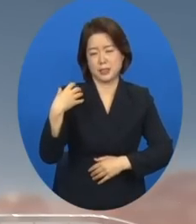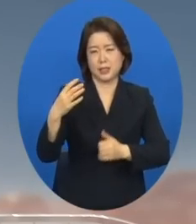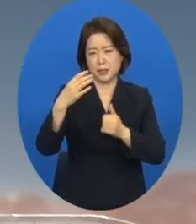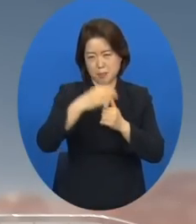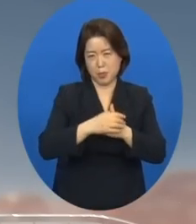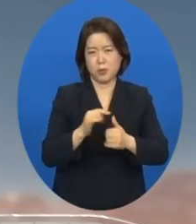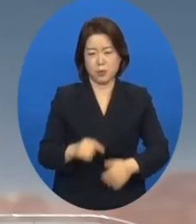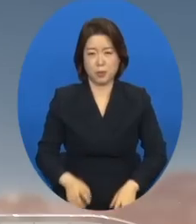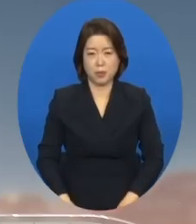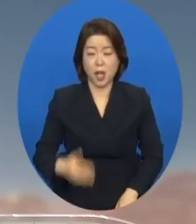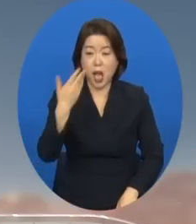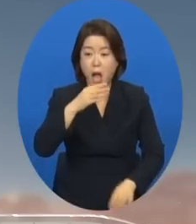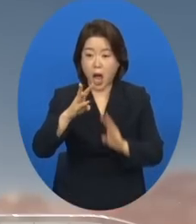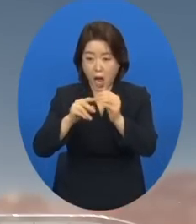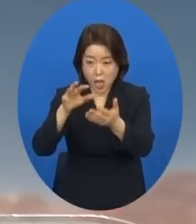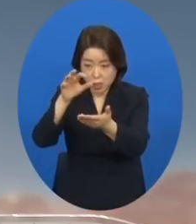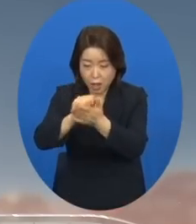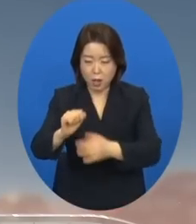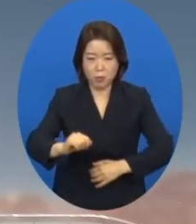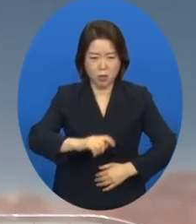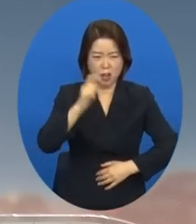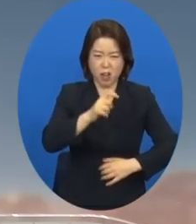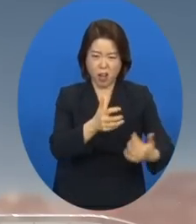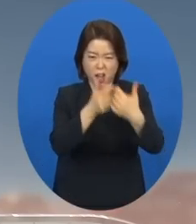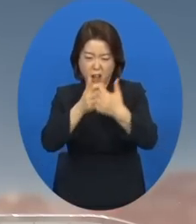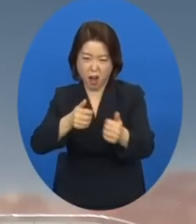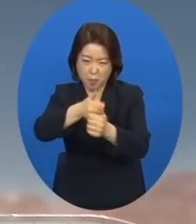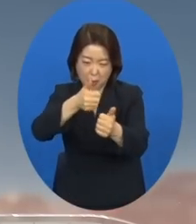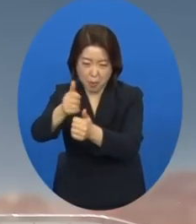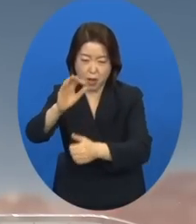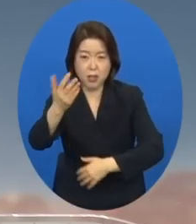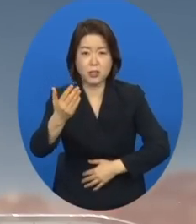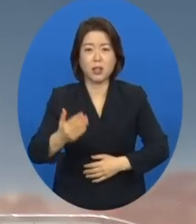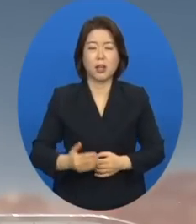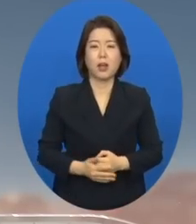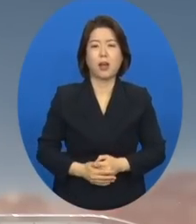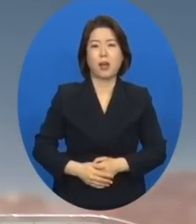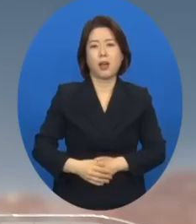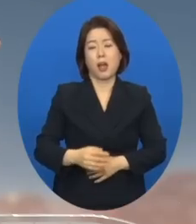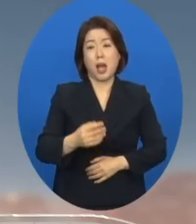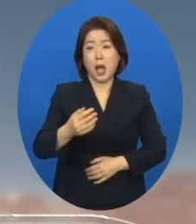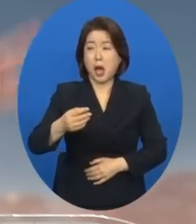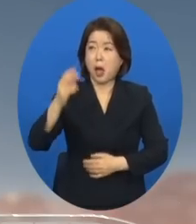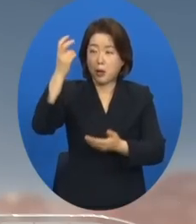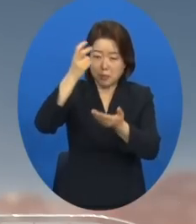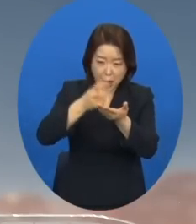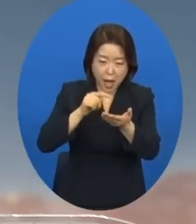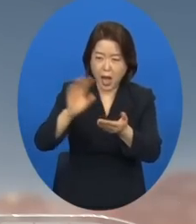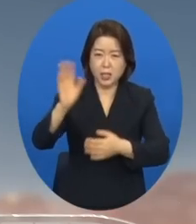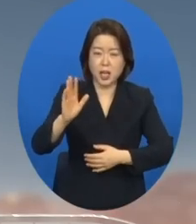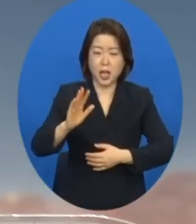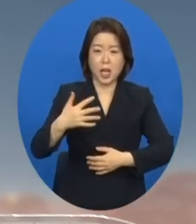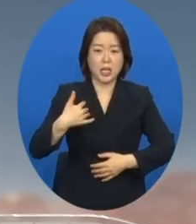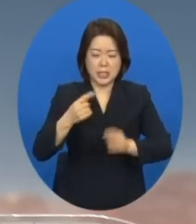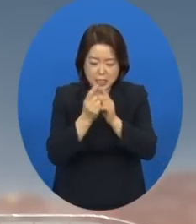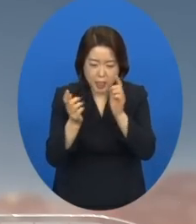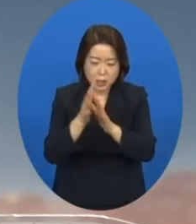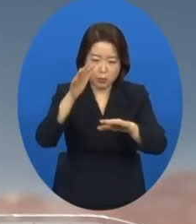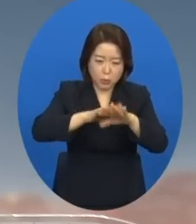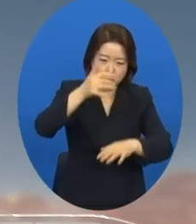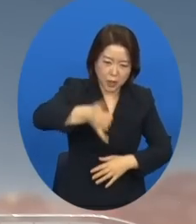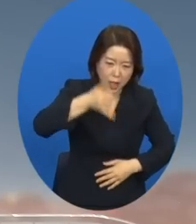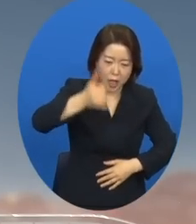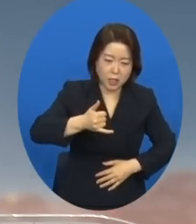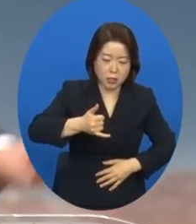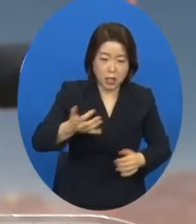가나안 땅을 점령해야 되고 강력한 대적을 물리쳐야 되고 또한 이제는 만남에 추락이 없어요 농사를 지어서 먹어야 됩니다